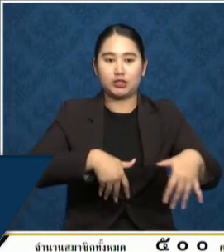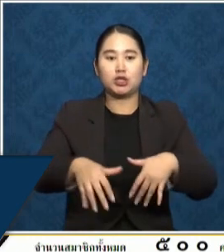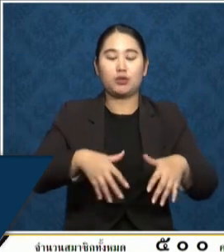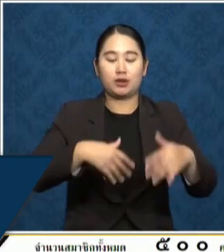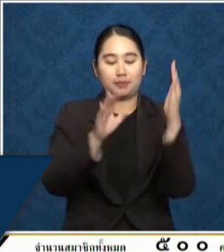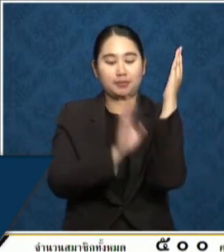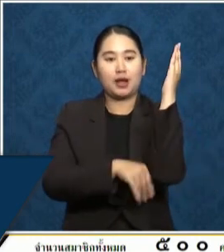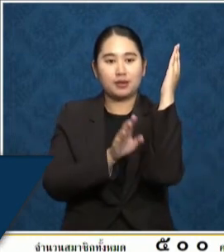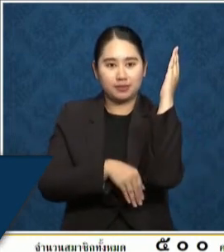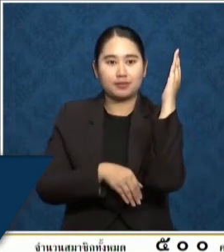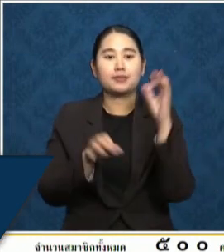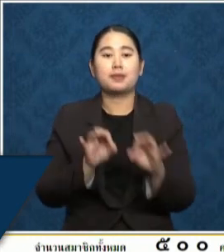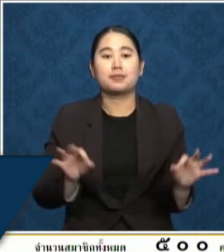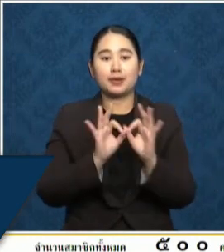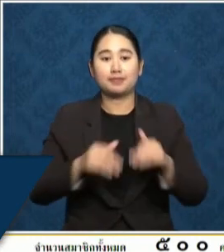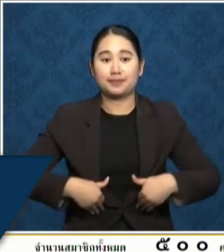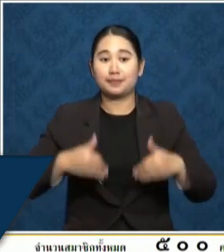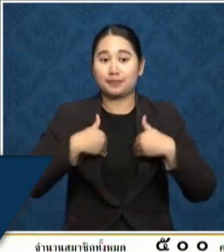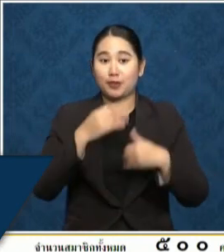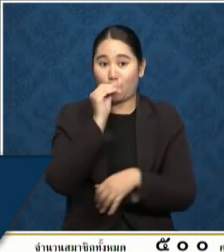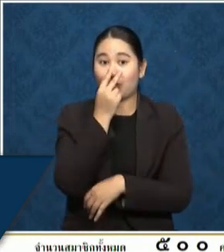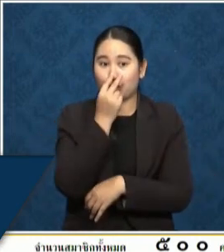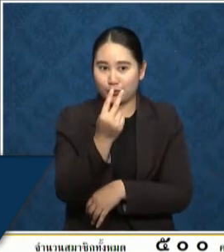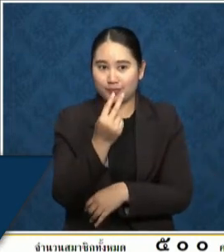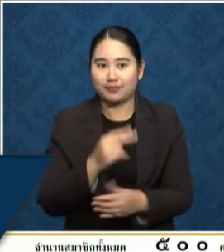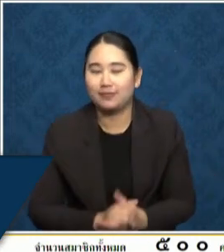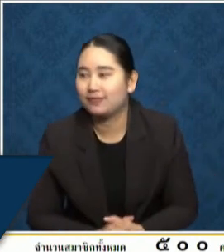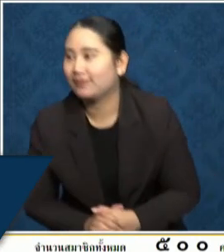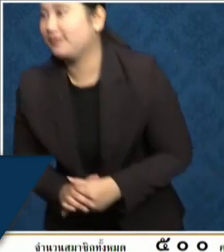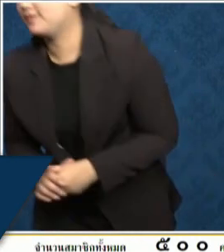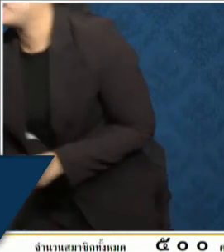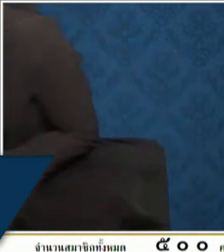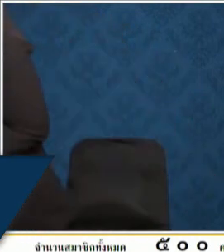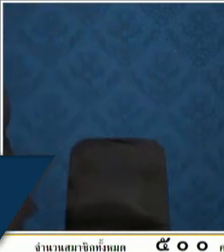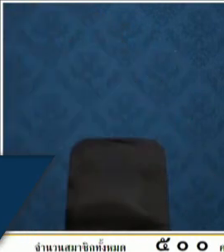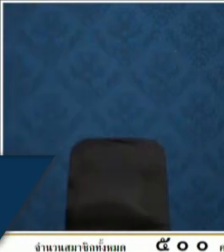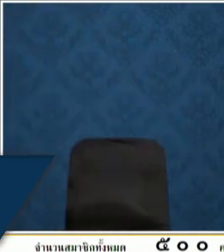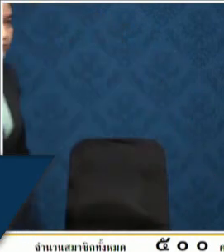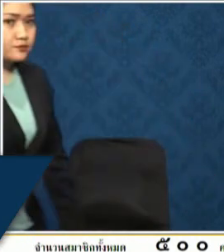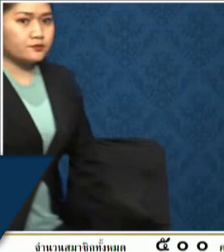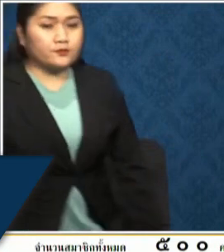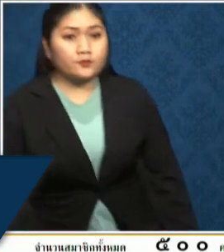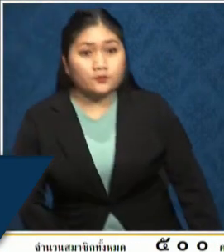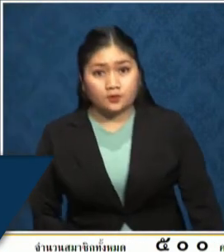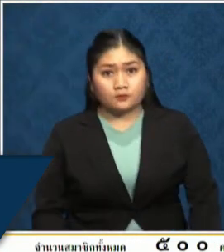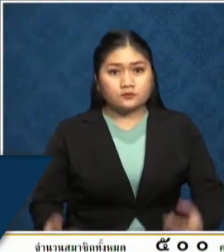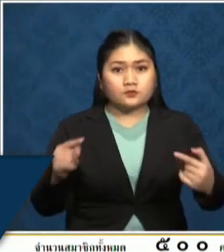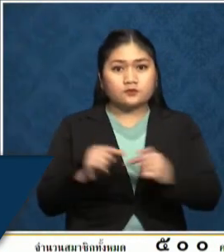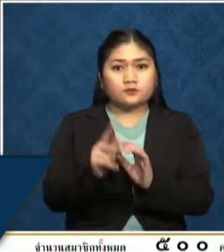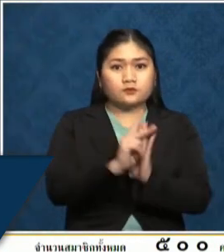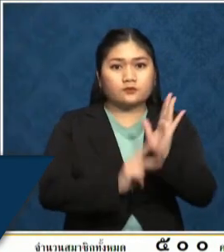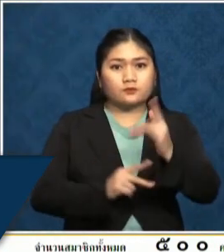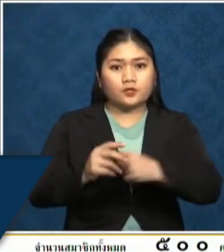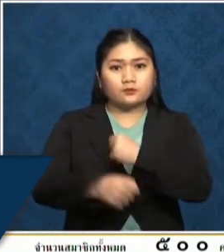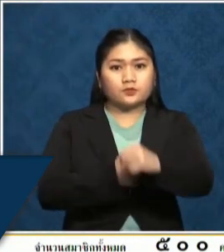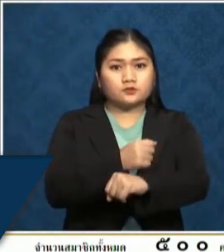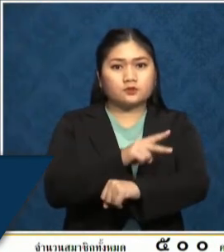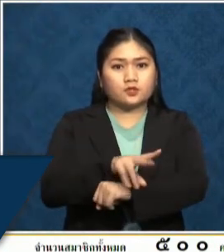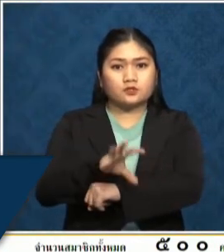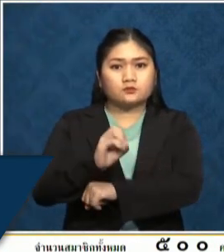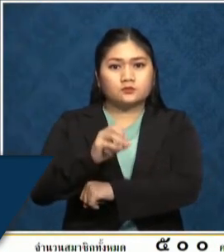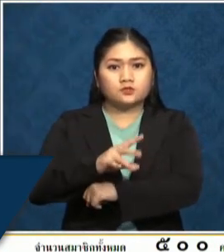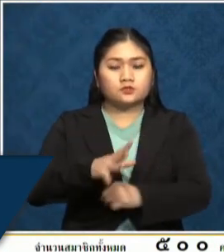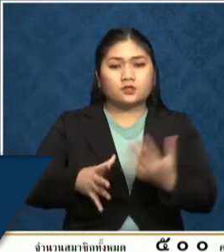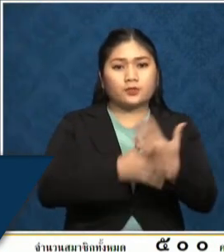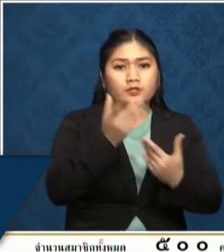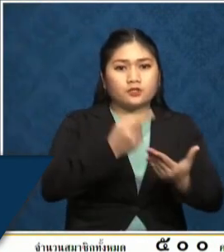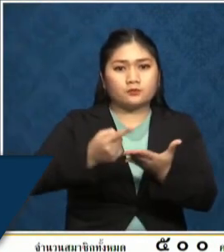อยู่ใจงหวดชะแนพาคใต้แลดูนะครั står้กร Resistance ปี 253 ที่บอกใหมีสภาษที่ภิกษามีทั้